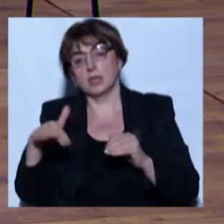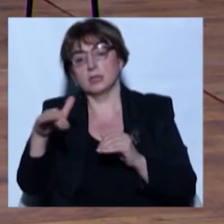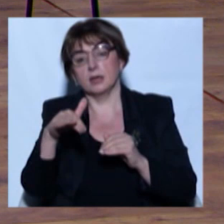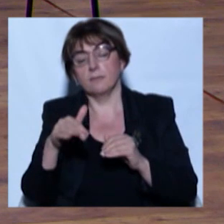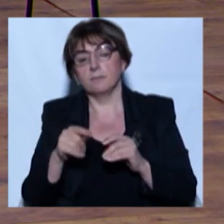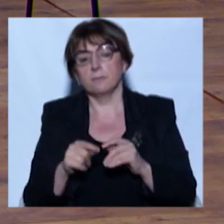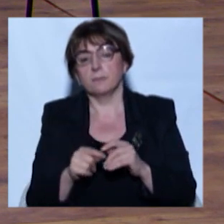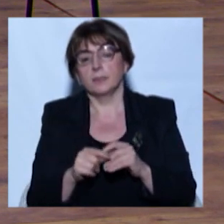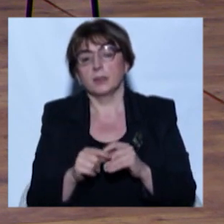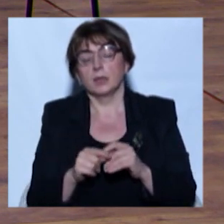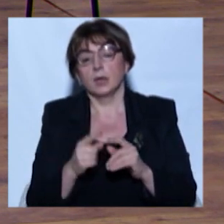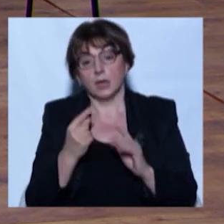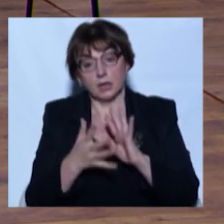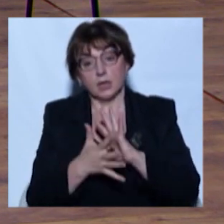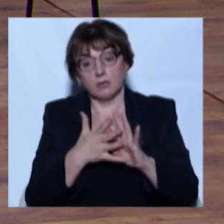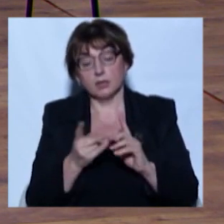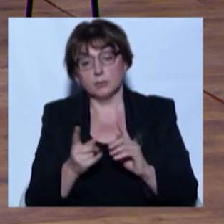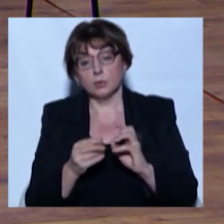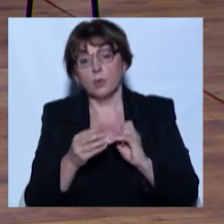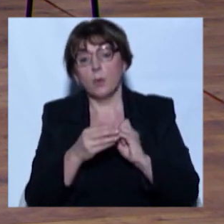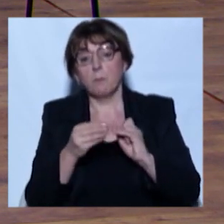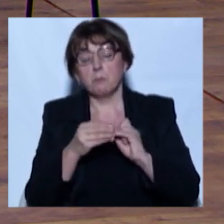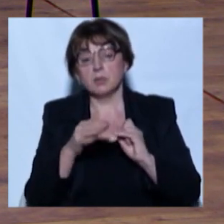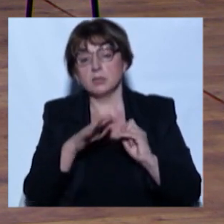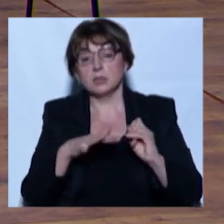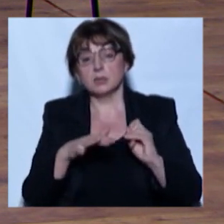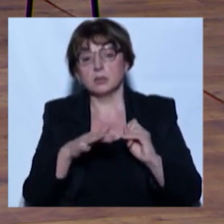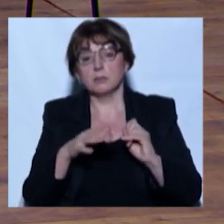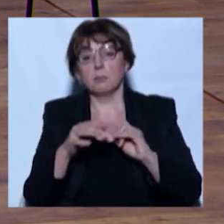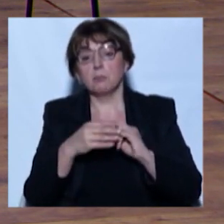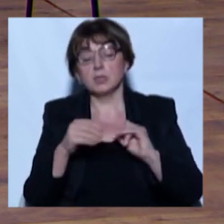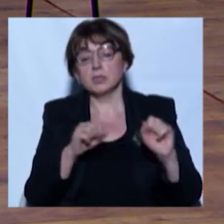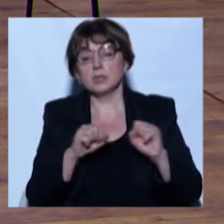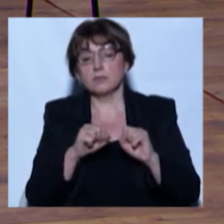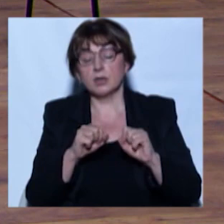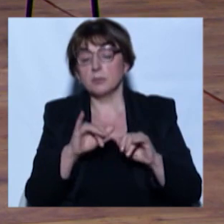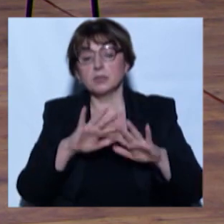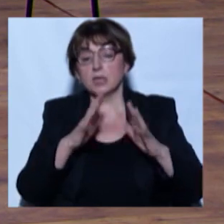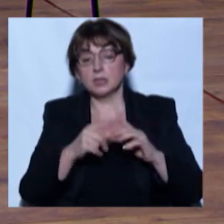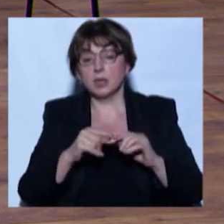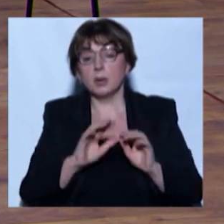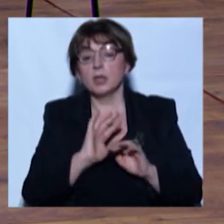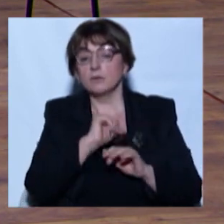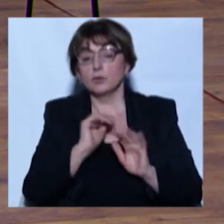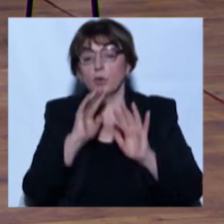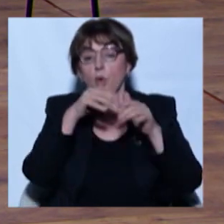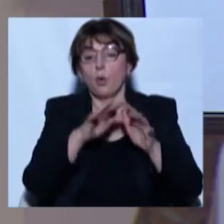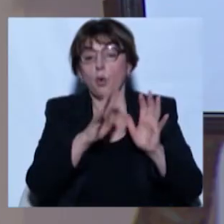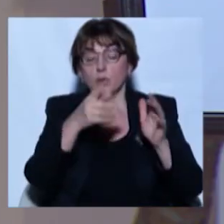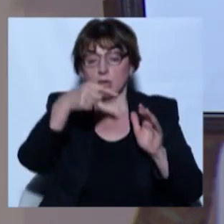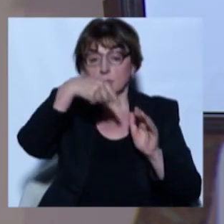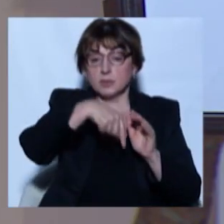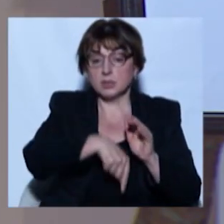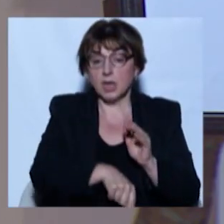რომ მიწისძვრები ოკეანის ფსკერზეც ხდება. სწორედ ასეთი მიწისძვრები,